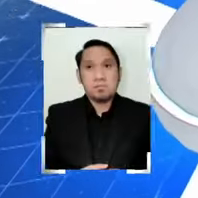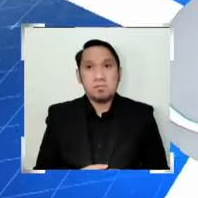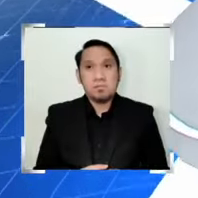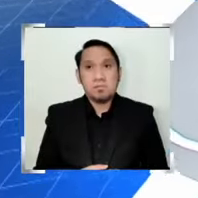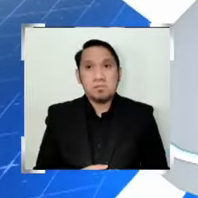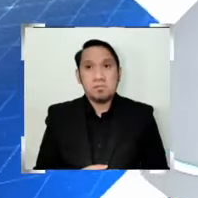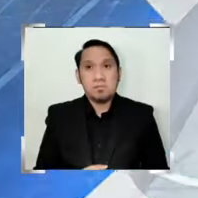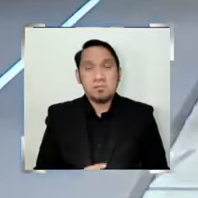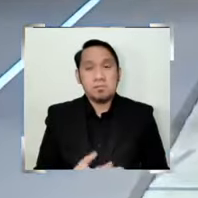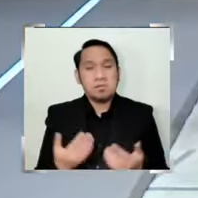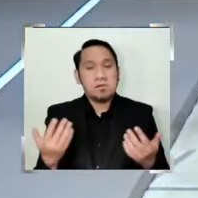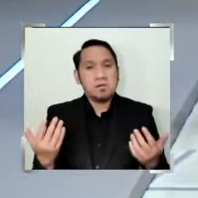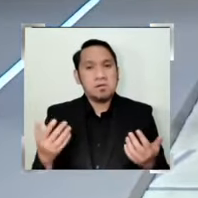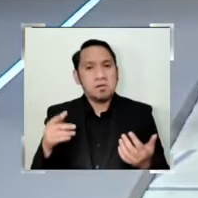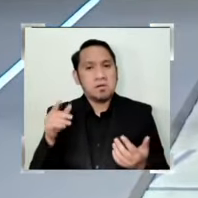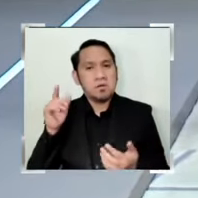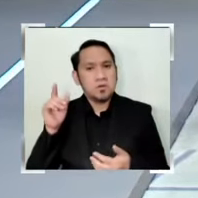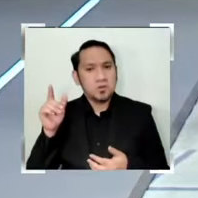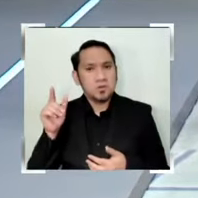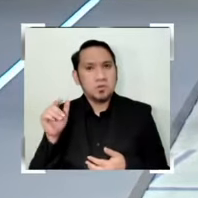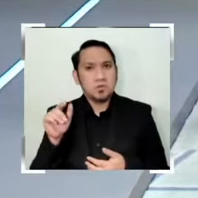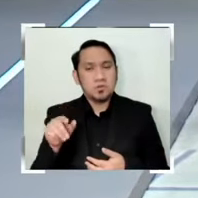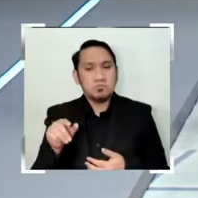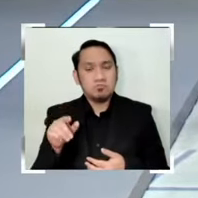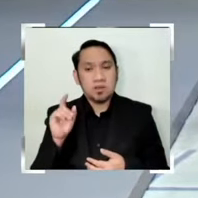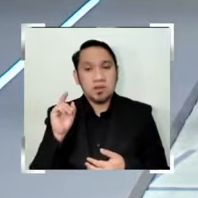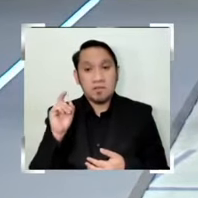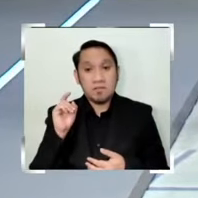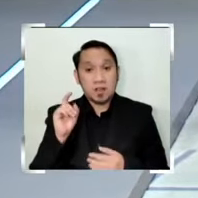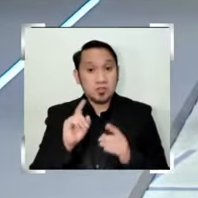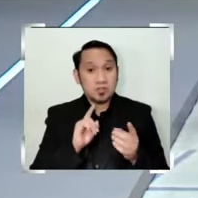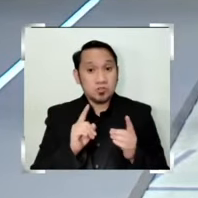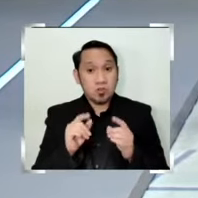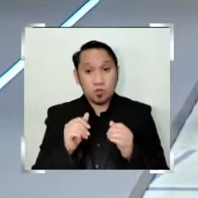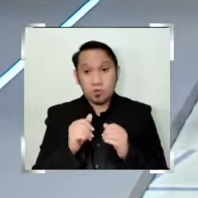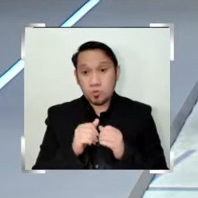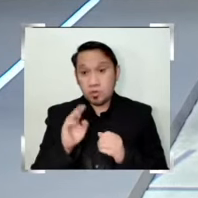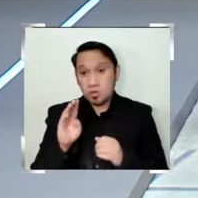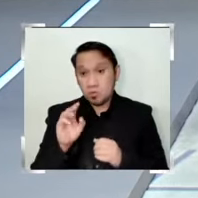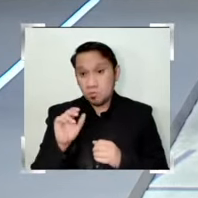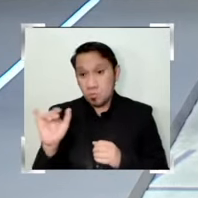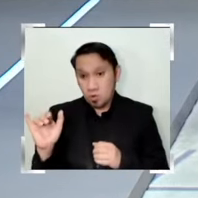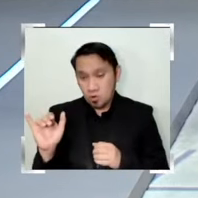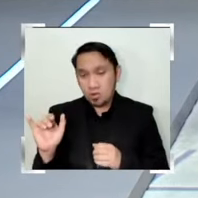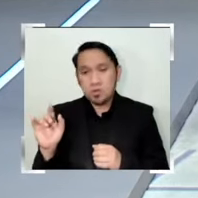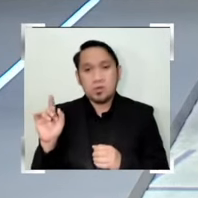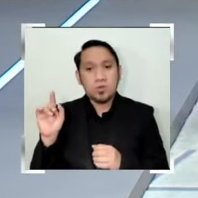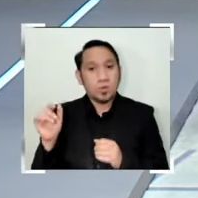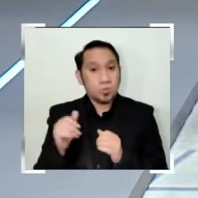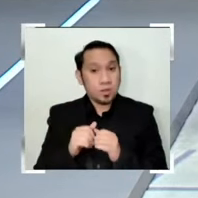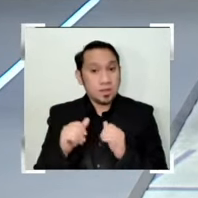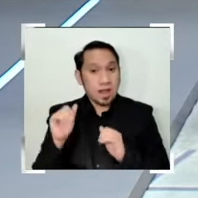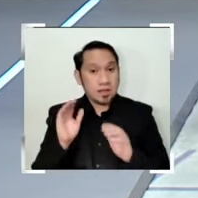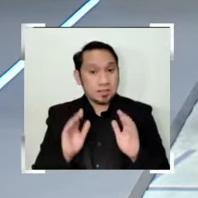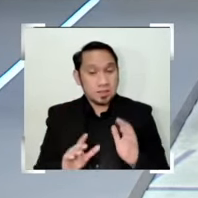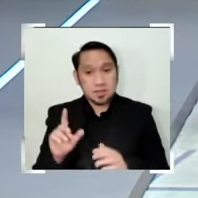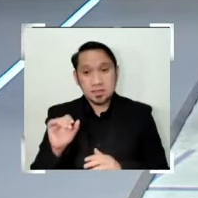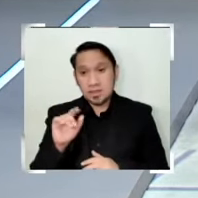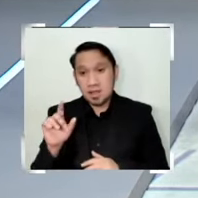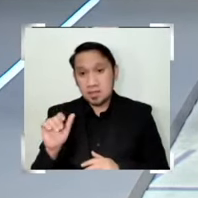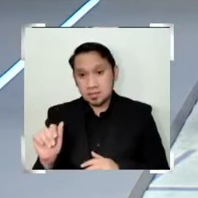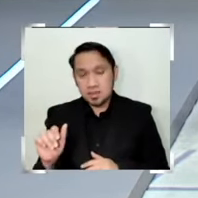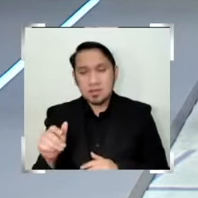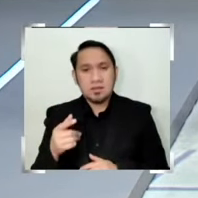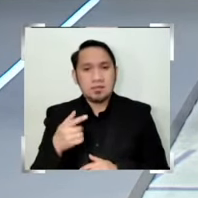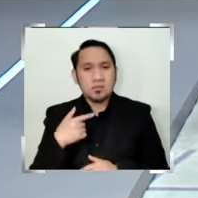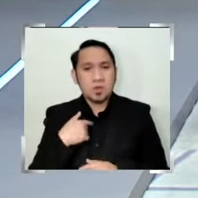Naging mainit ang episode ng Fast Talk with Boy Abunda kasama ang aktres na si Liza Soberano. Sinagot nila isang naunang naging komento tungkol